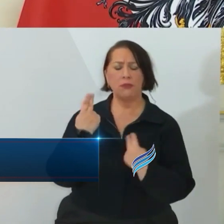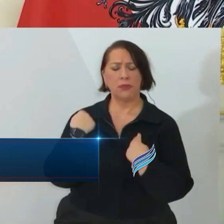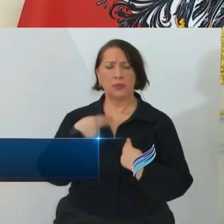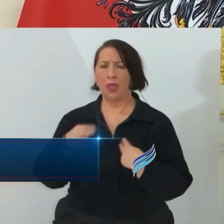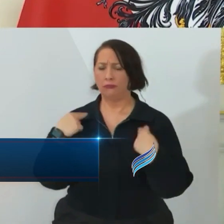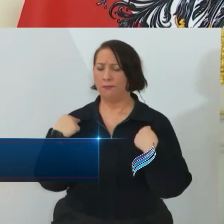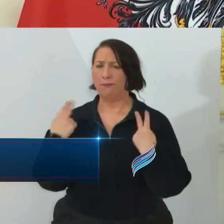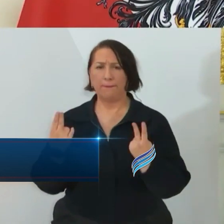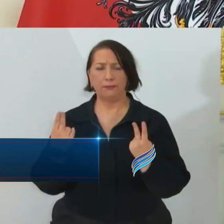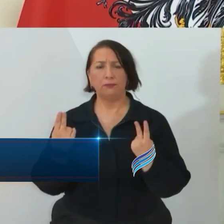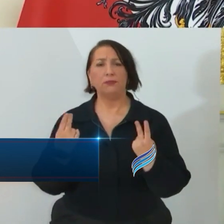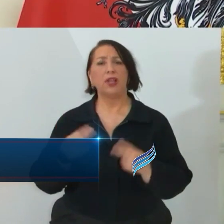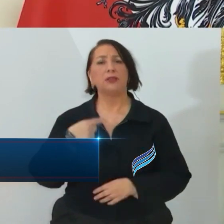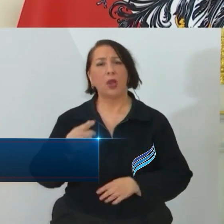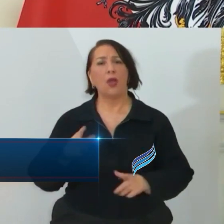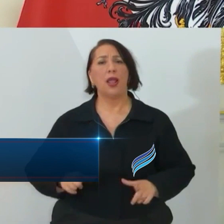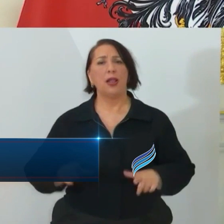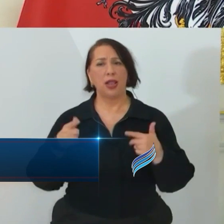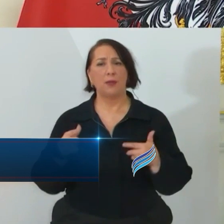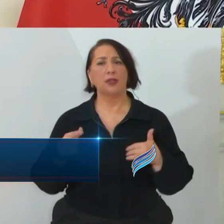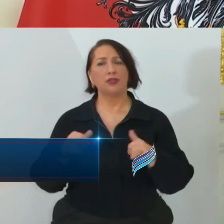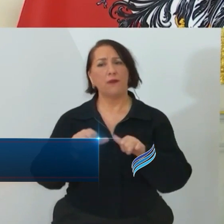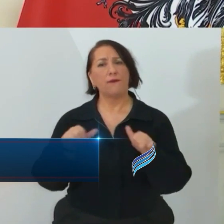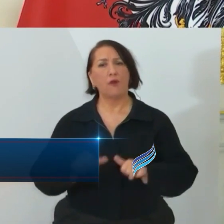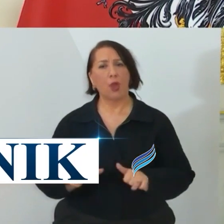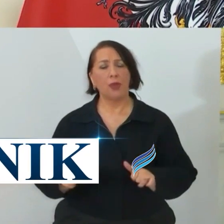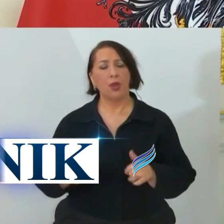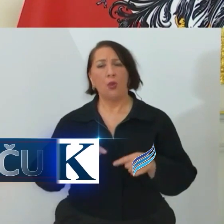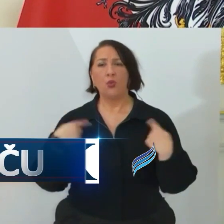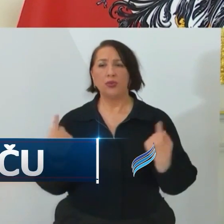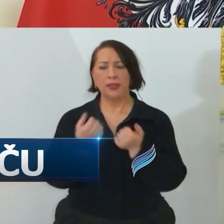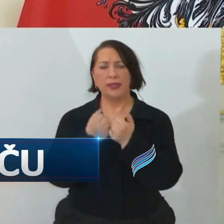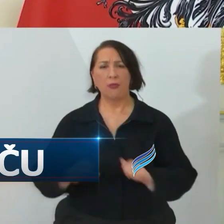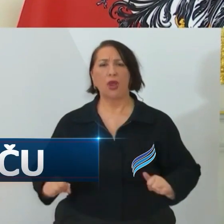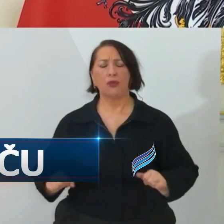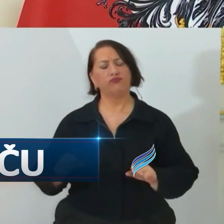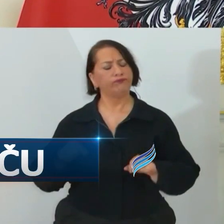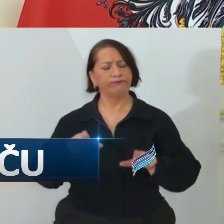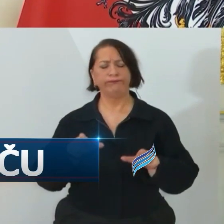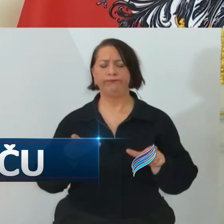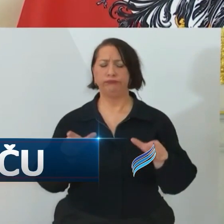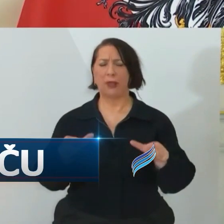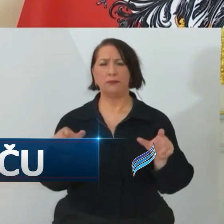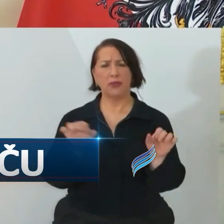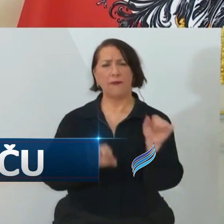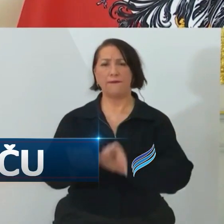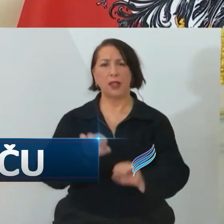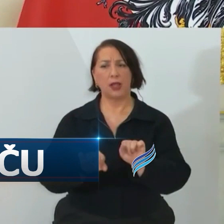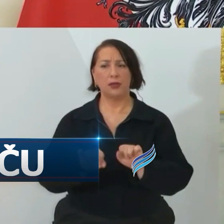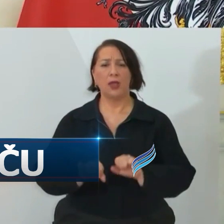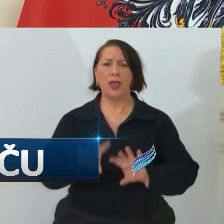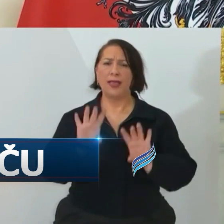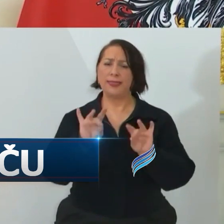nećemo dopustiti da nas zastraše teroristi. Mi ćemo punom snagom braniti svoje vrednosti, svoj način života i svoju